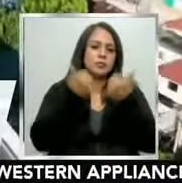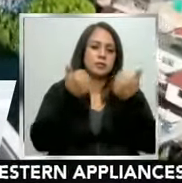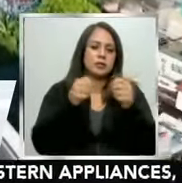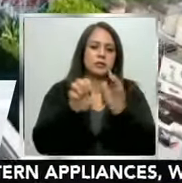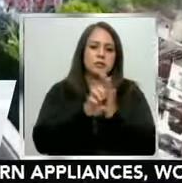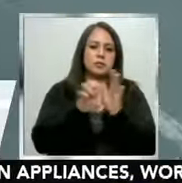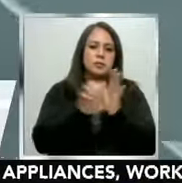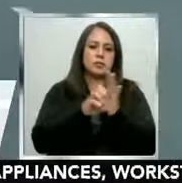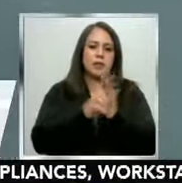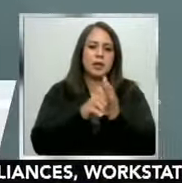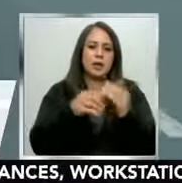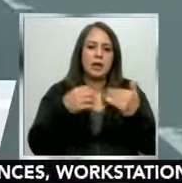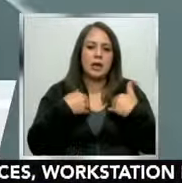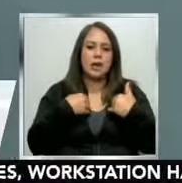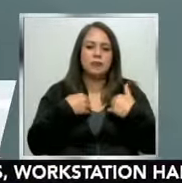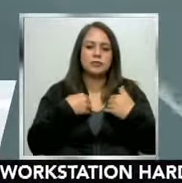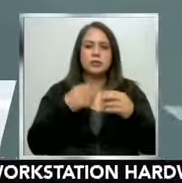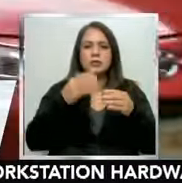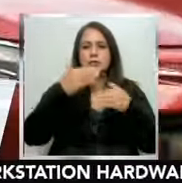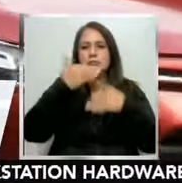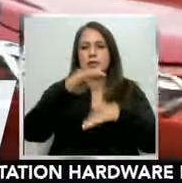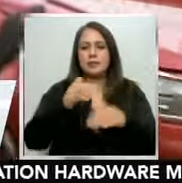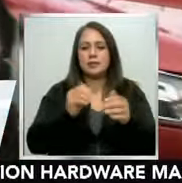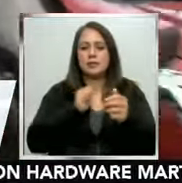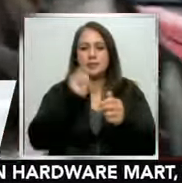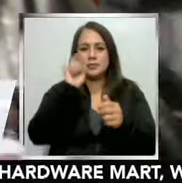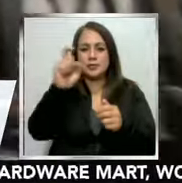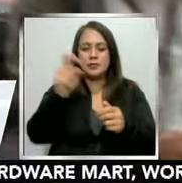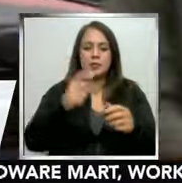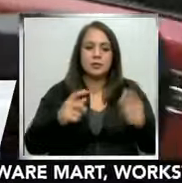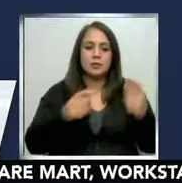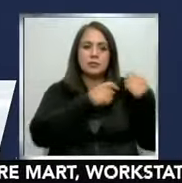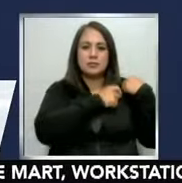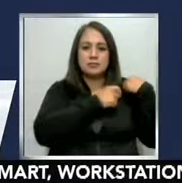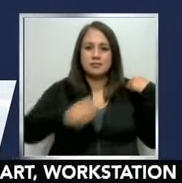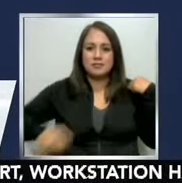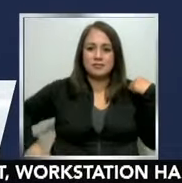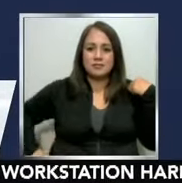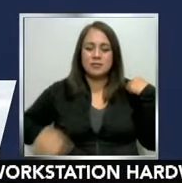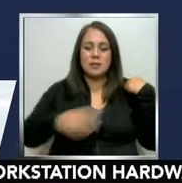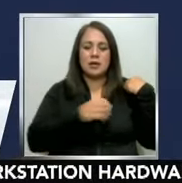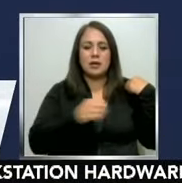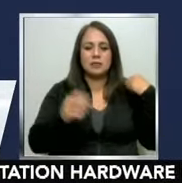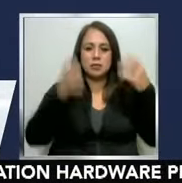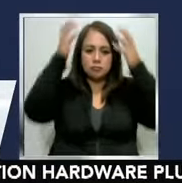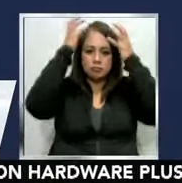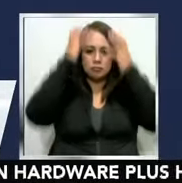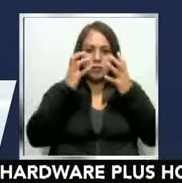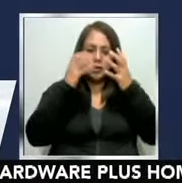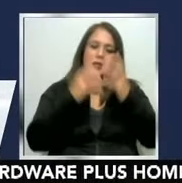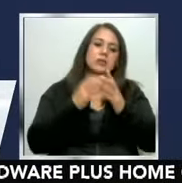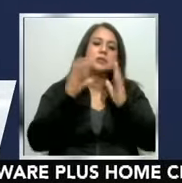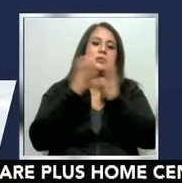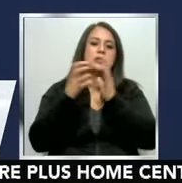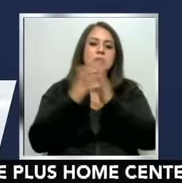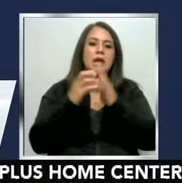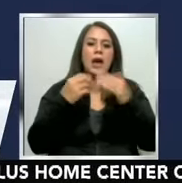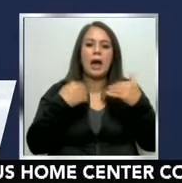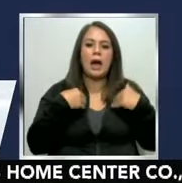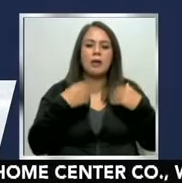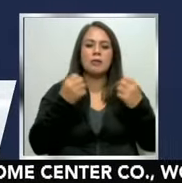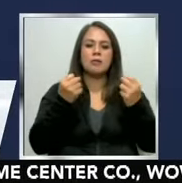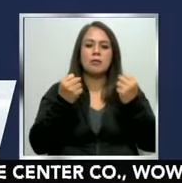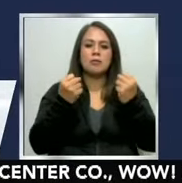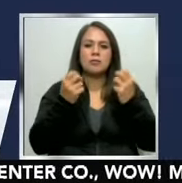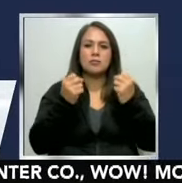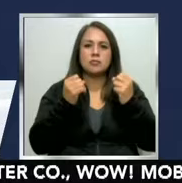mga speed limits, batas sa pagsusot ng seatbelt at paggamit ng mga helmet. Sa mga syudad daw na may laganap na mass transportation, bumaba